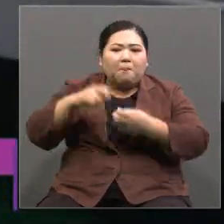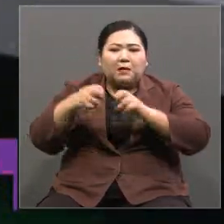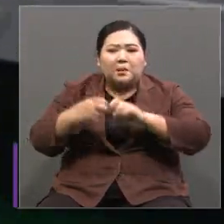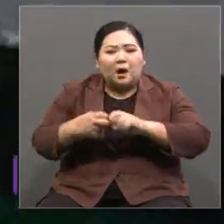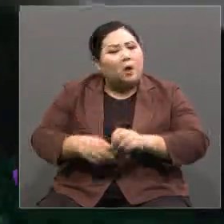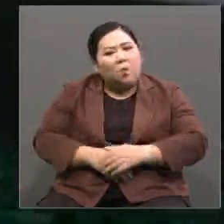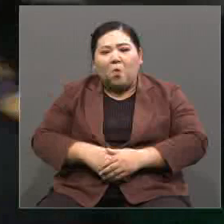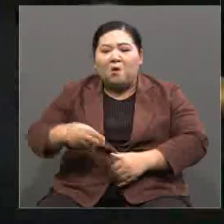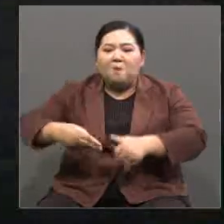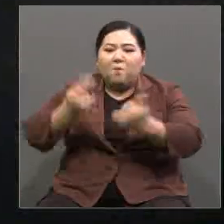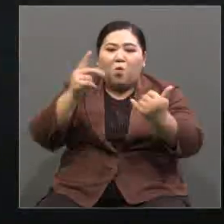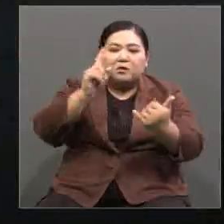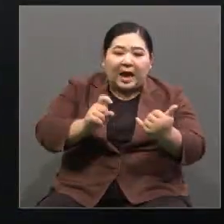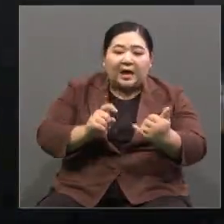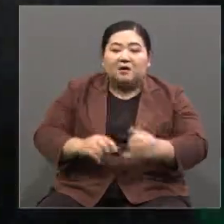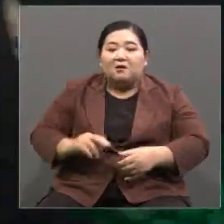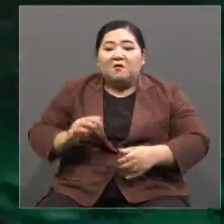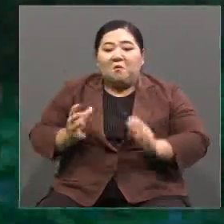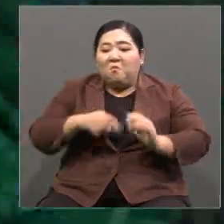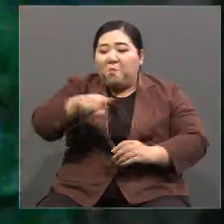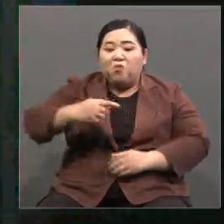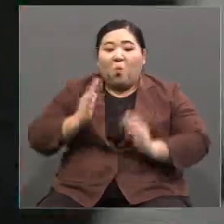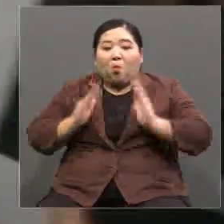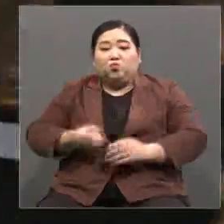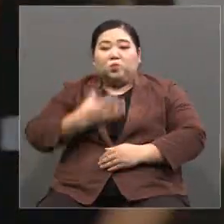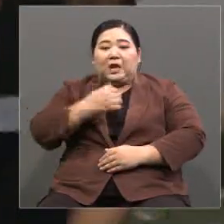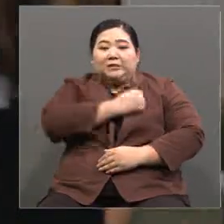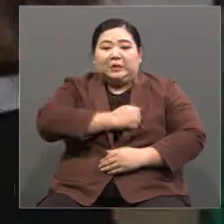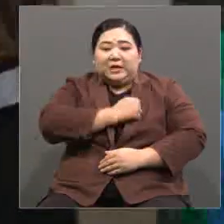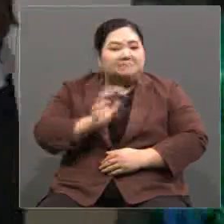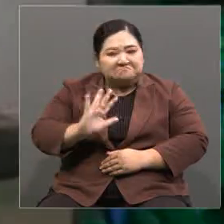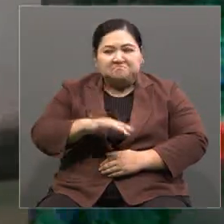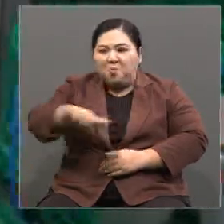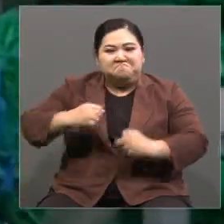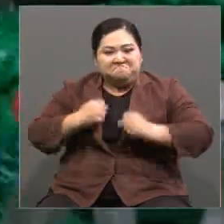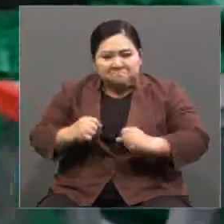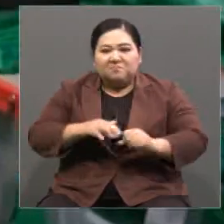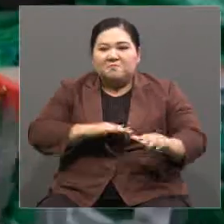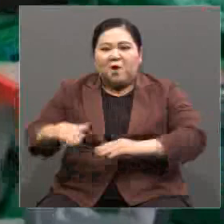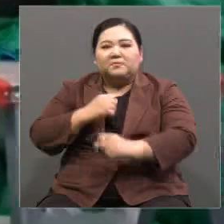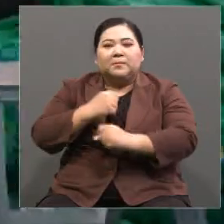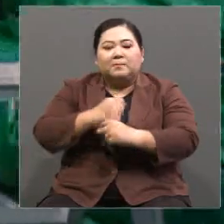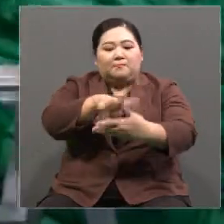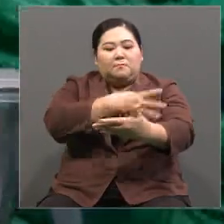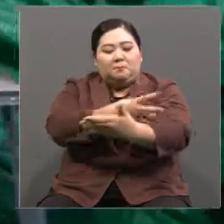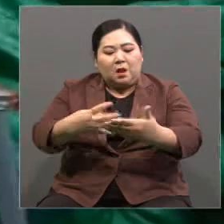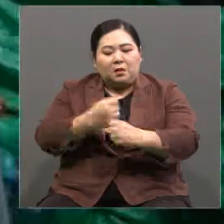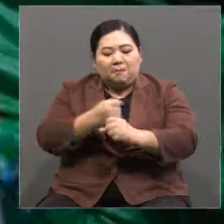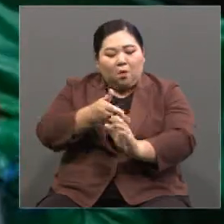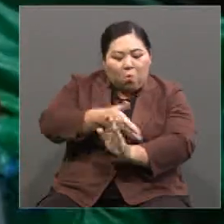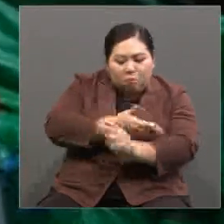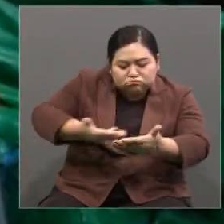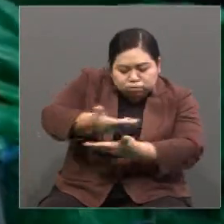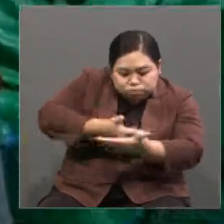ไม่ได้ทำให้เจ้าหน้าที่ของด่านกักกันสัตว์สระแก้วเสียขวัญแต่กลับมีความพร้อมในการทำงานและวางแผนก่อนการปฏิบัติหน้าที่